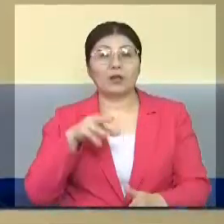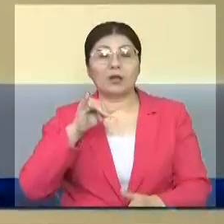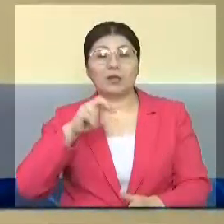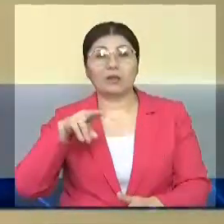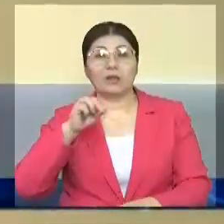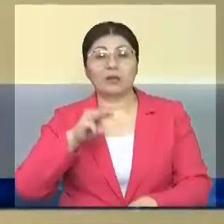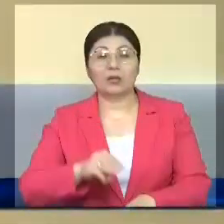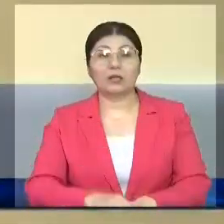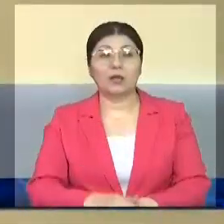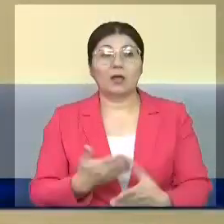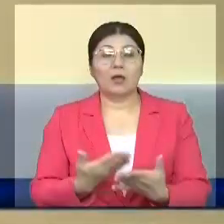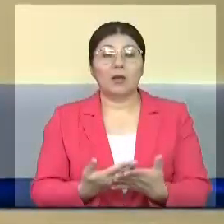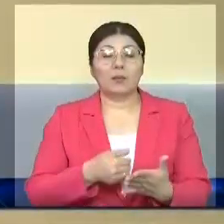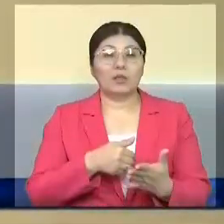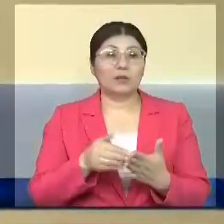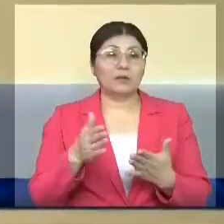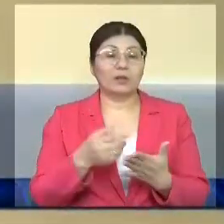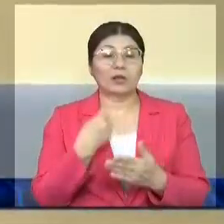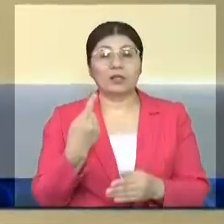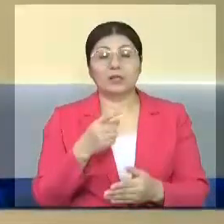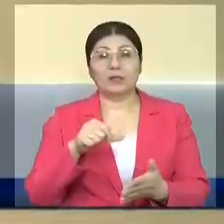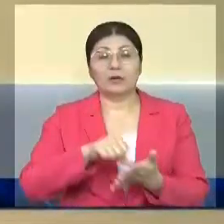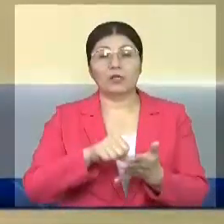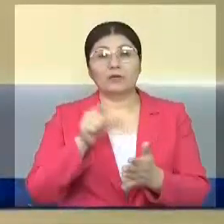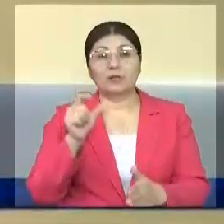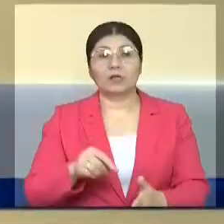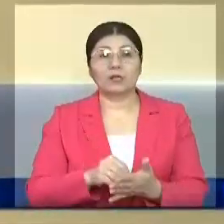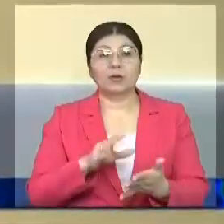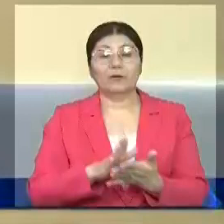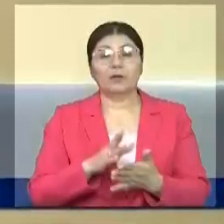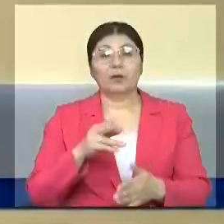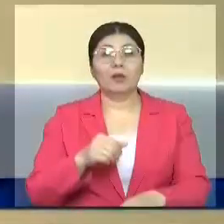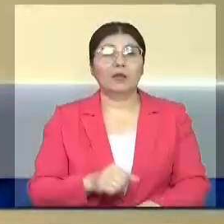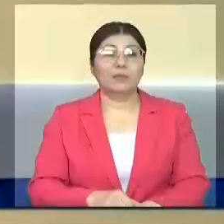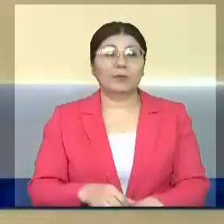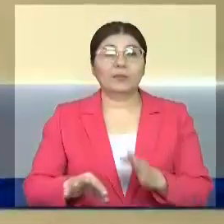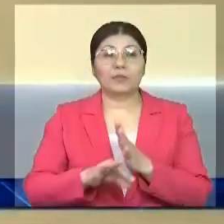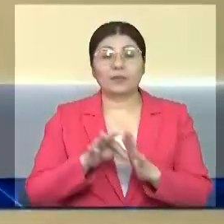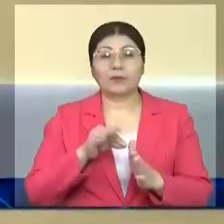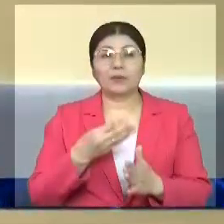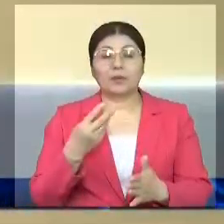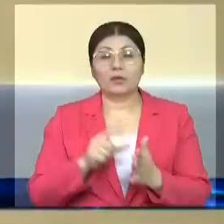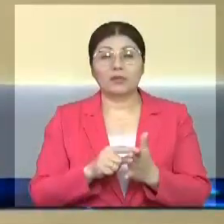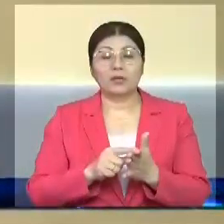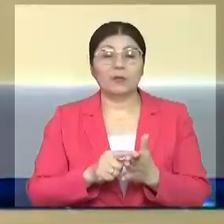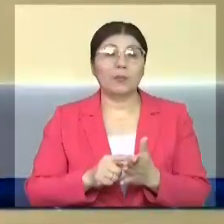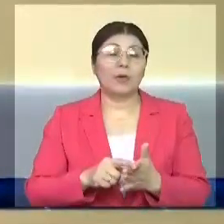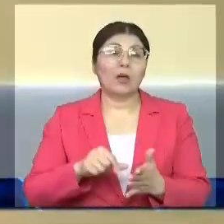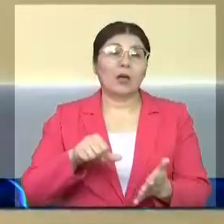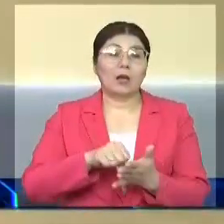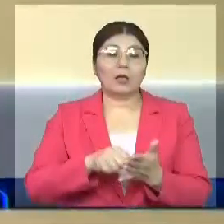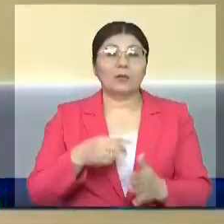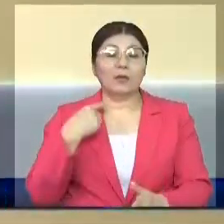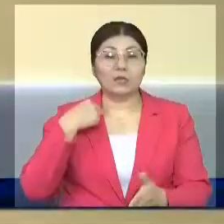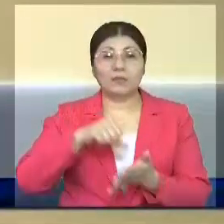изготовления бюллетеня отменена регистрация 1 зарегистрированного кандидата. В выборах участвовали 37 кандидатов. В голосовании